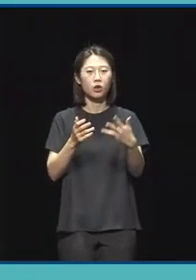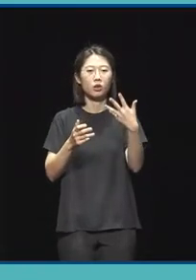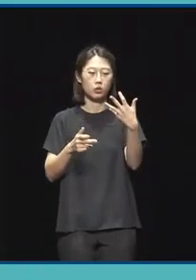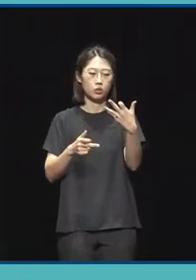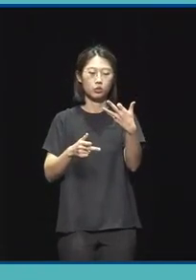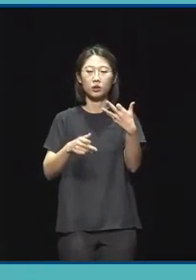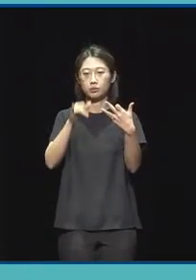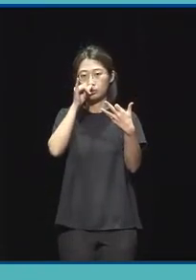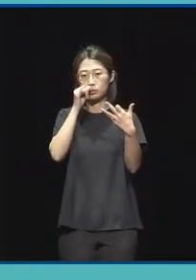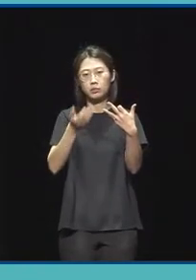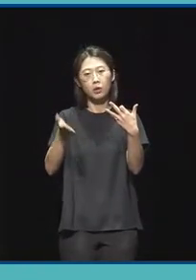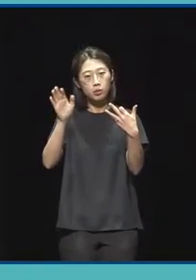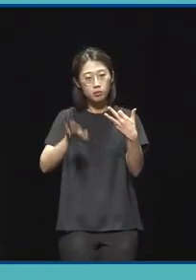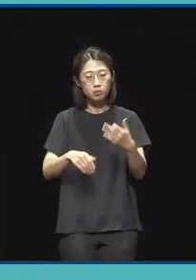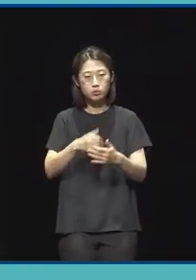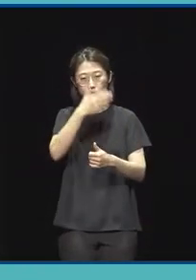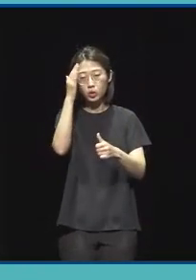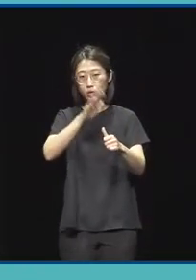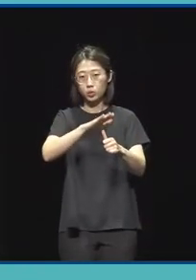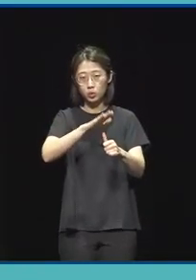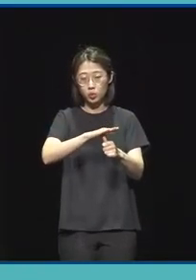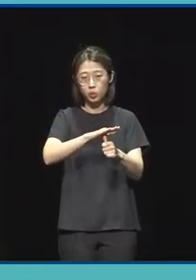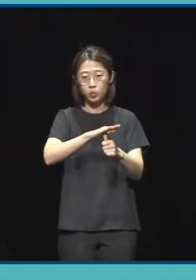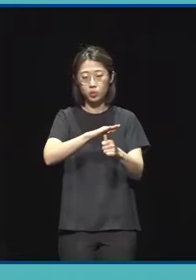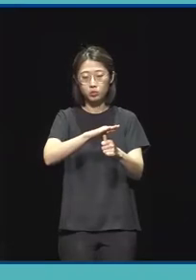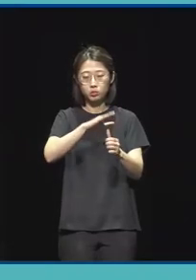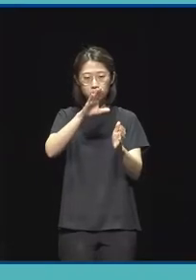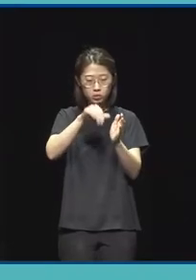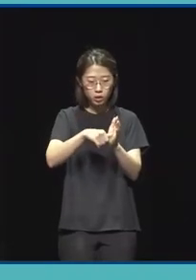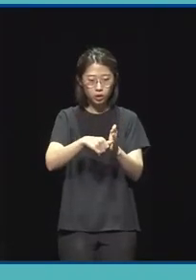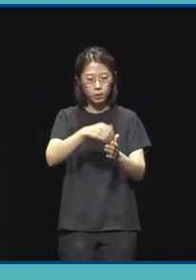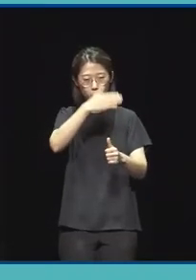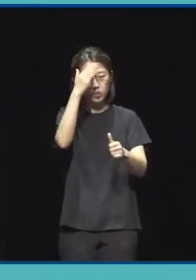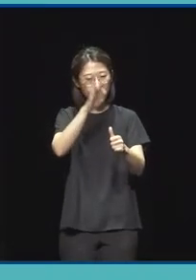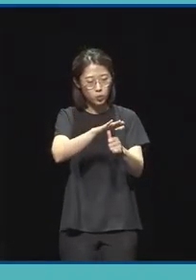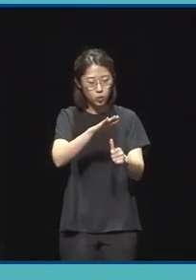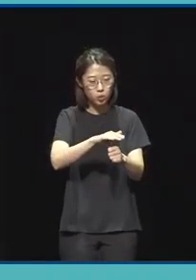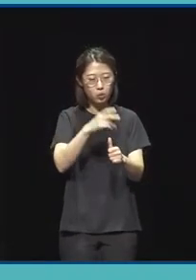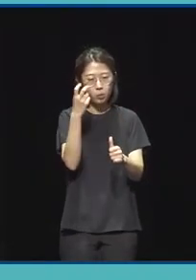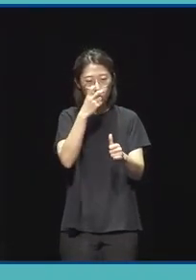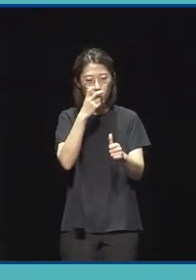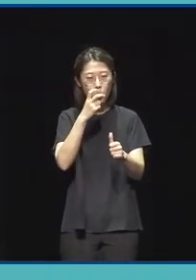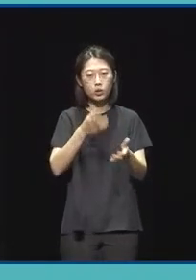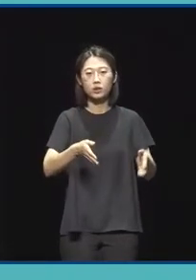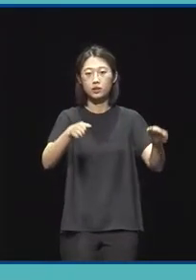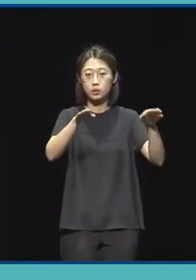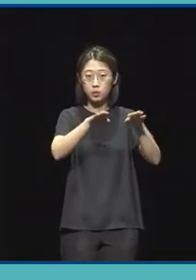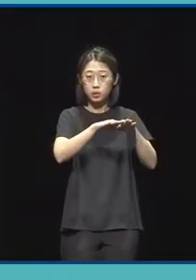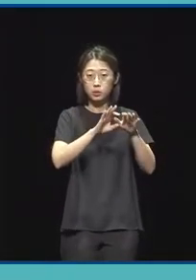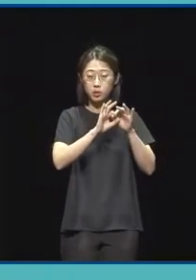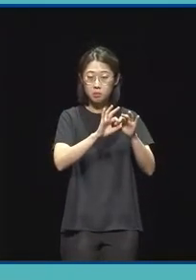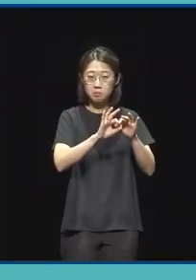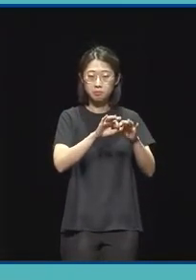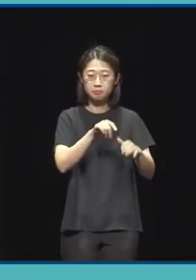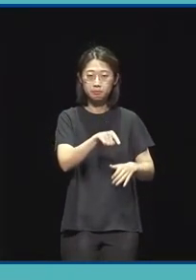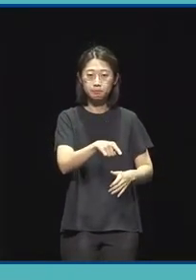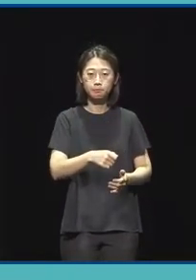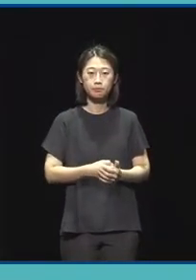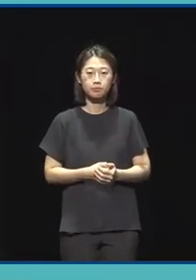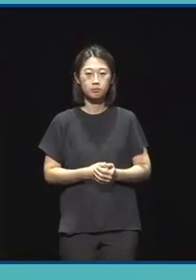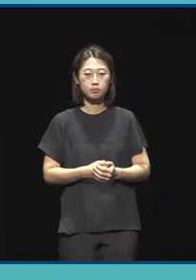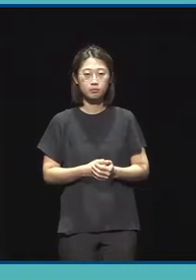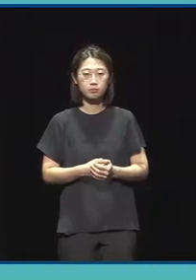그래서 근데 청소년 부분에 포함되어 있던 소년보호기관 소년원이죠 그래서 그 부분일